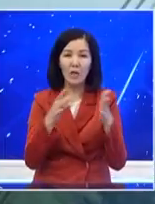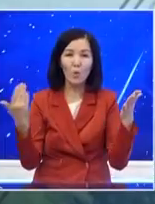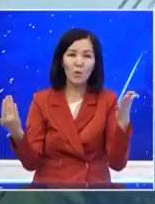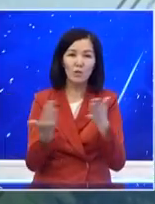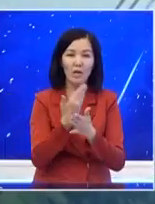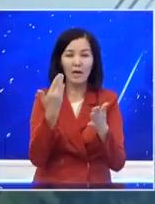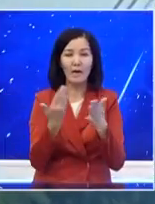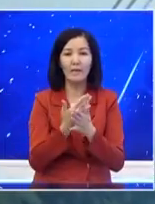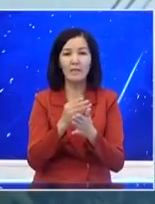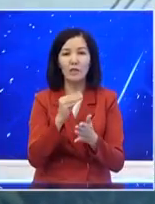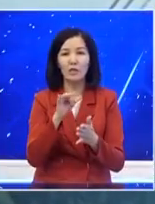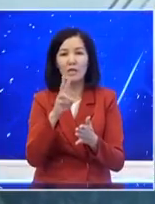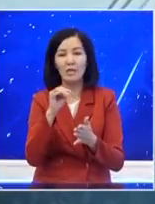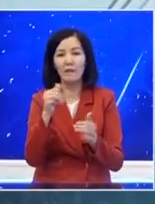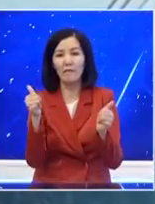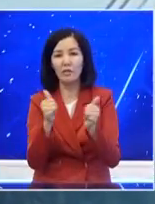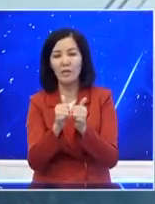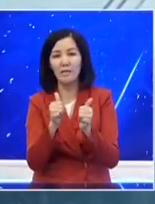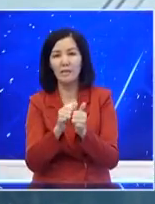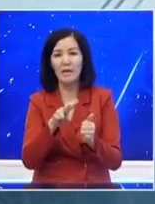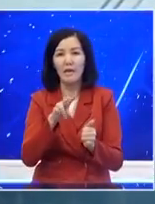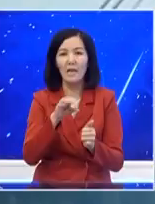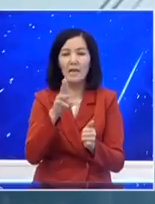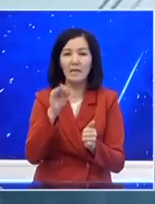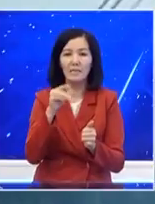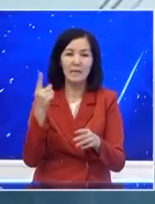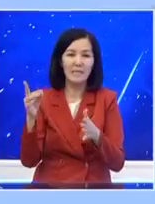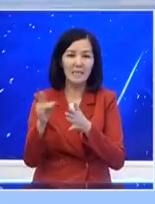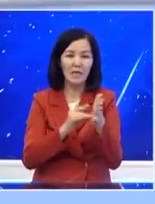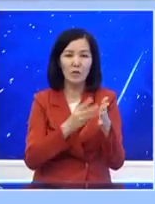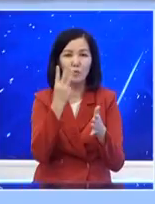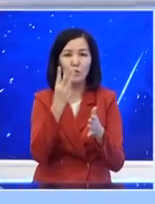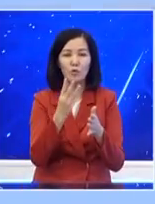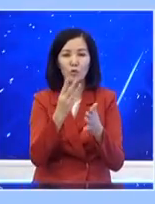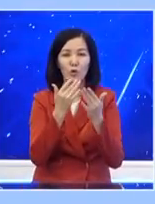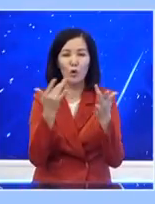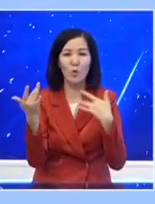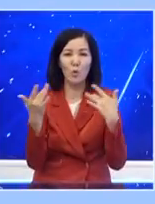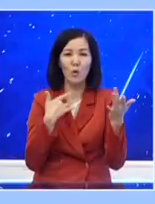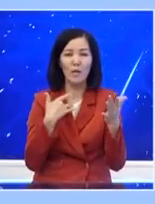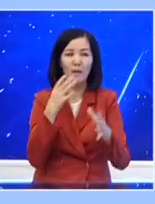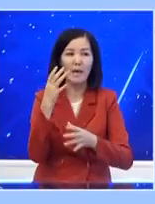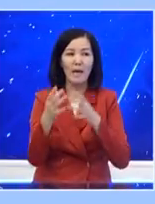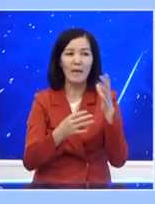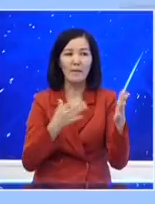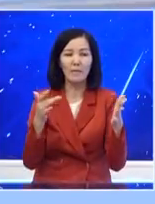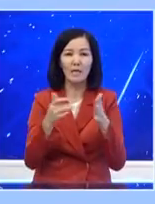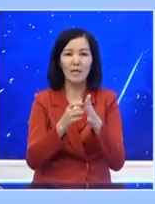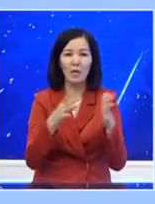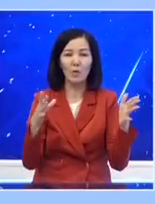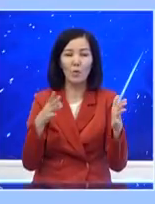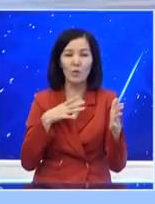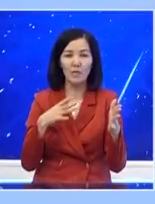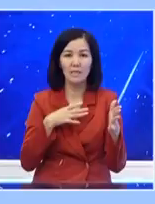жаңартты. Ол Женевы маңындағы Лес Диаблерецте бірден үш түрлі қойылым бойынша әлемдік рекорд орнатқан.